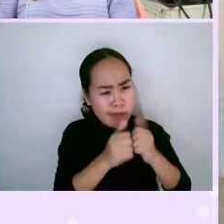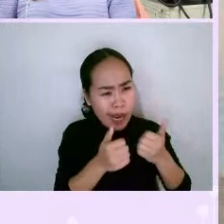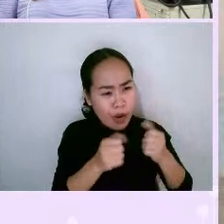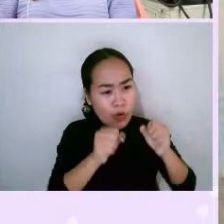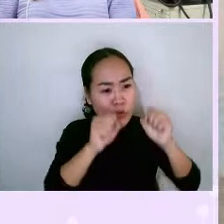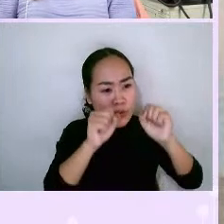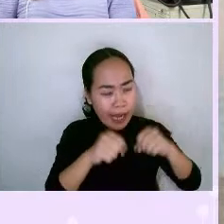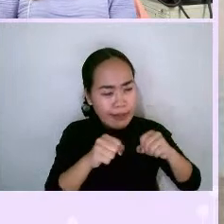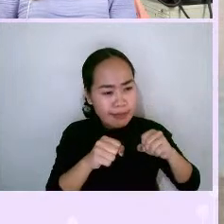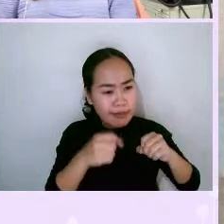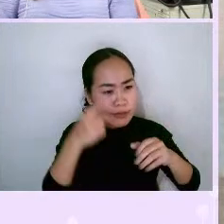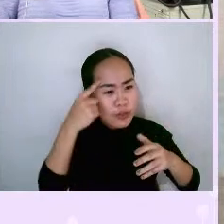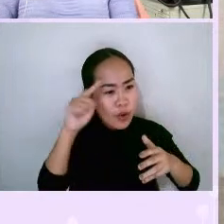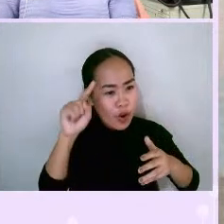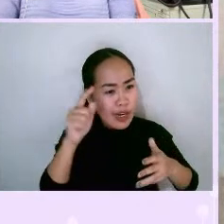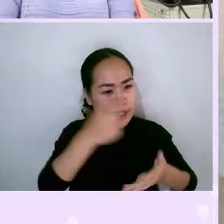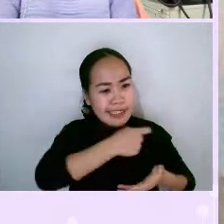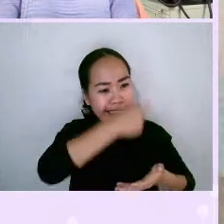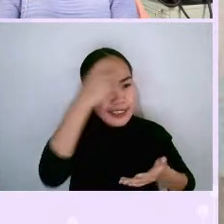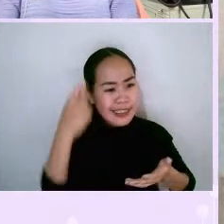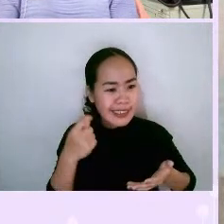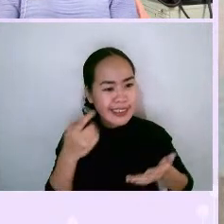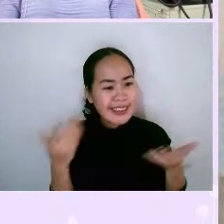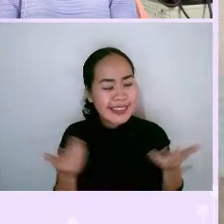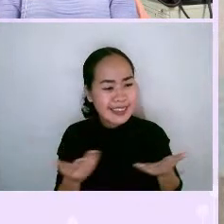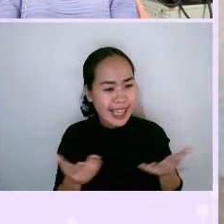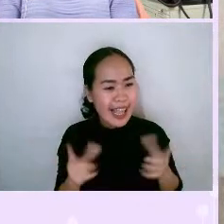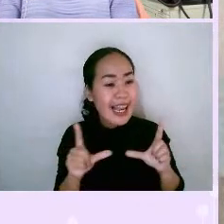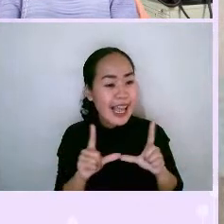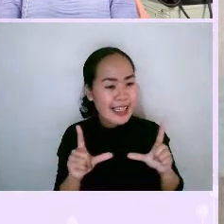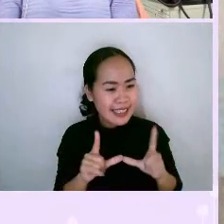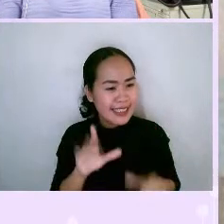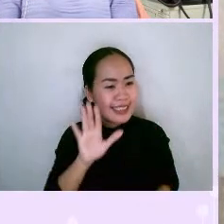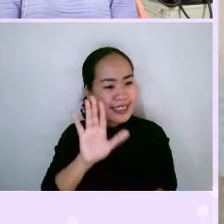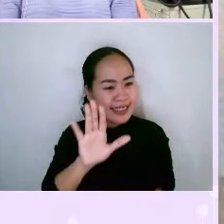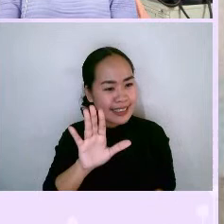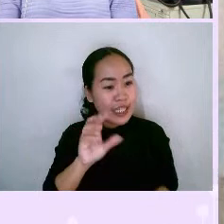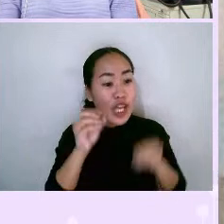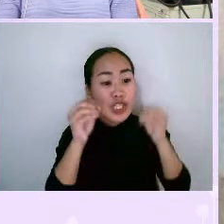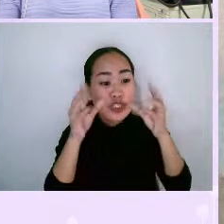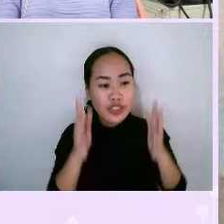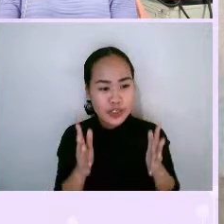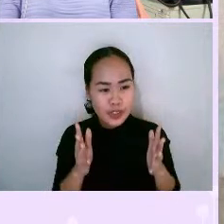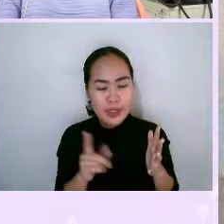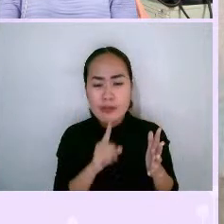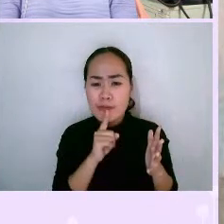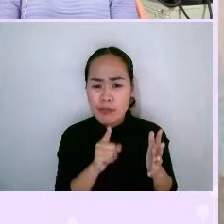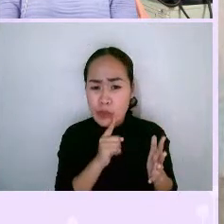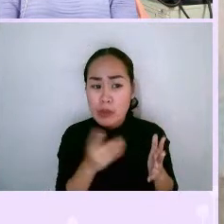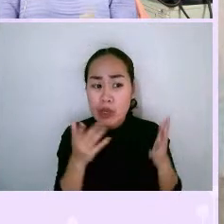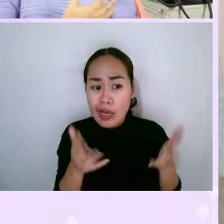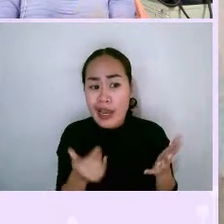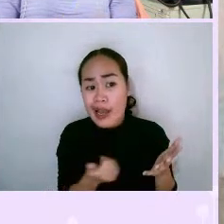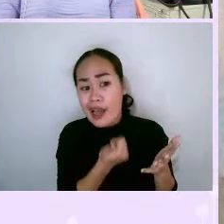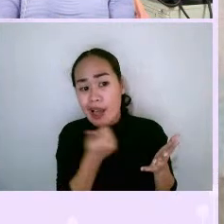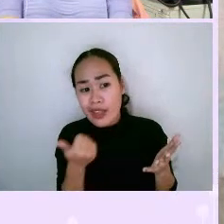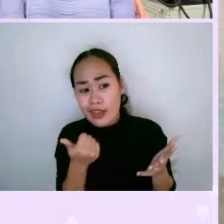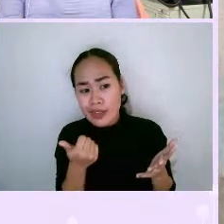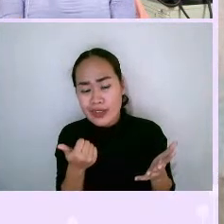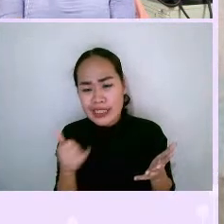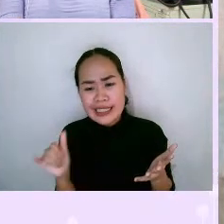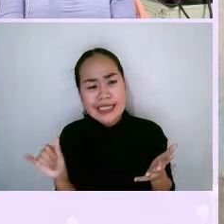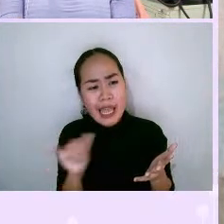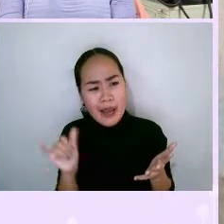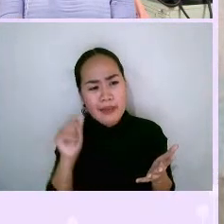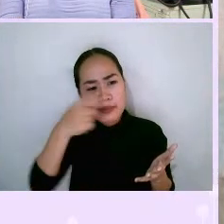elementary education, and siya po ay license holder pa. So katulad po ng mga ibang nakagraduate